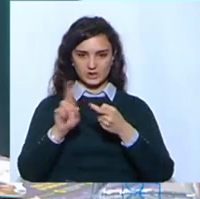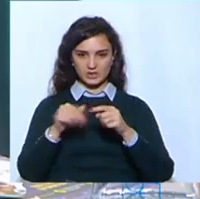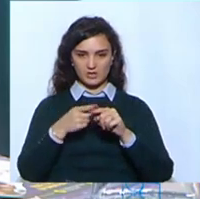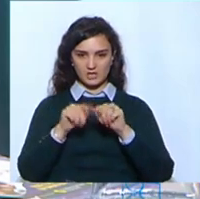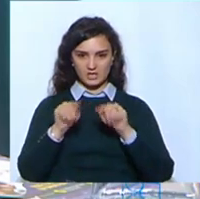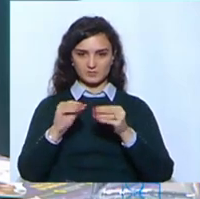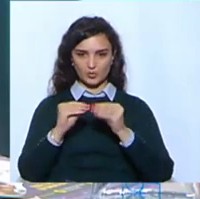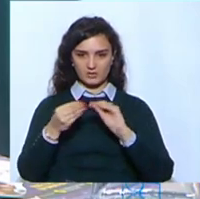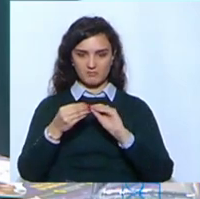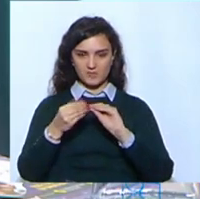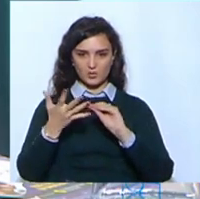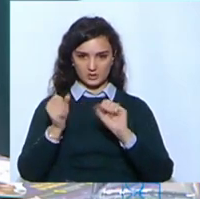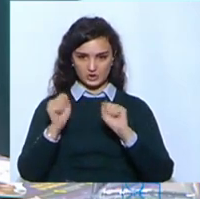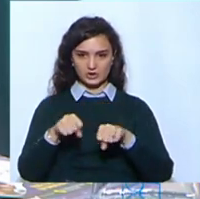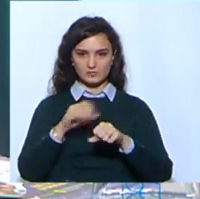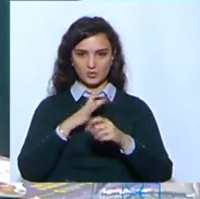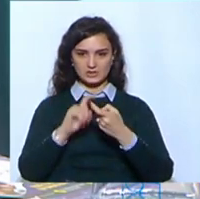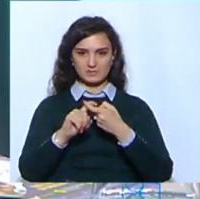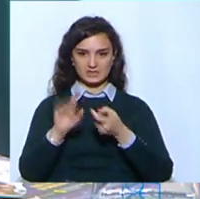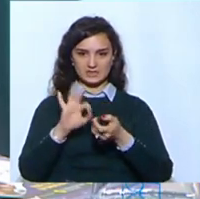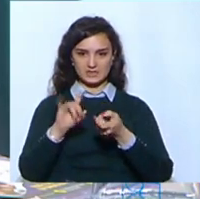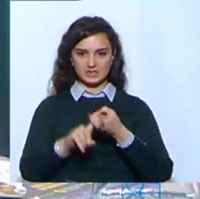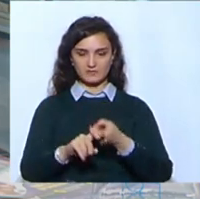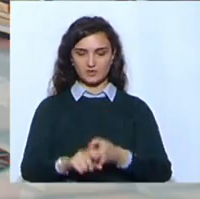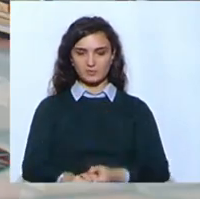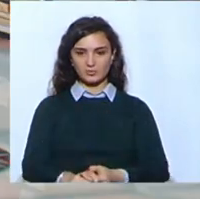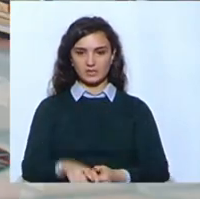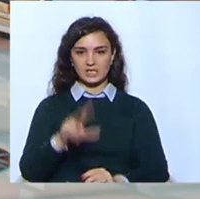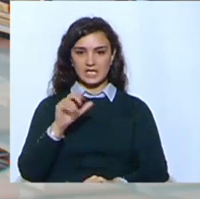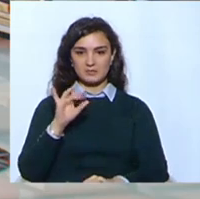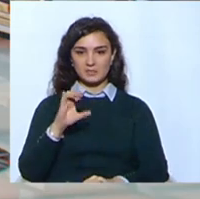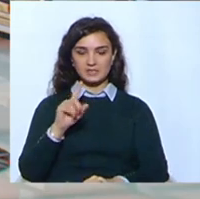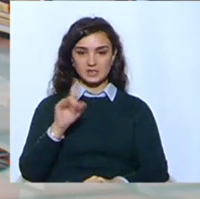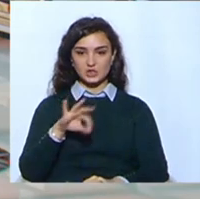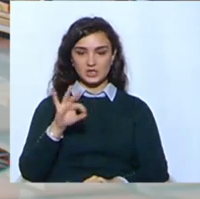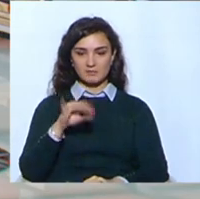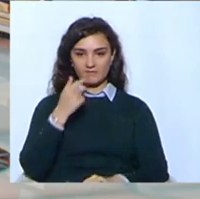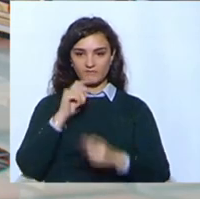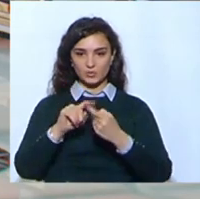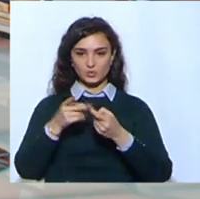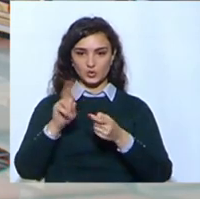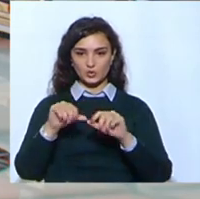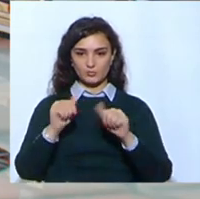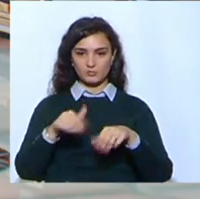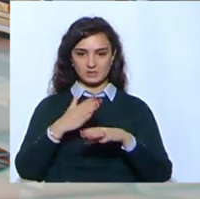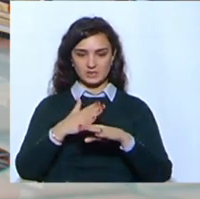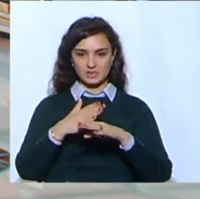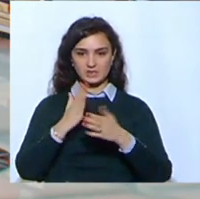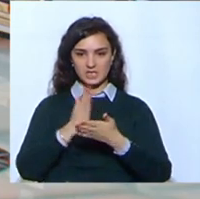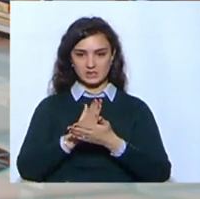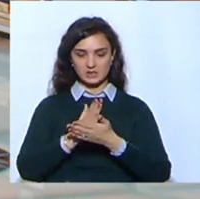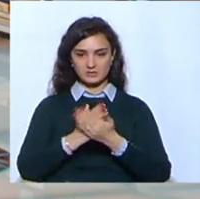ეს პრობლემა, რომელიც შეიძლება იყოს ინფექციასთან დაკავშირებული. ხო, ჰერპეს რაც შეეხება, ჰერპეს ვირუსი ორი ტიპის არის მოგეხსენებათ,